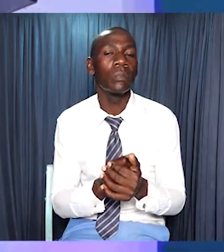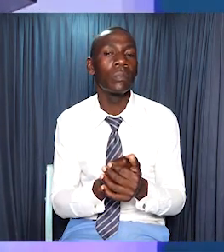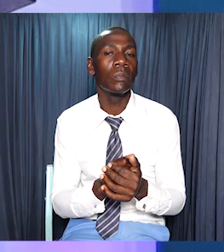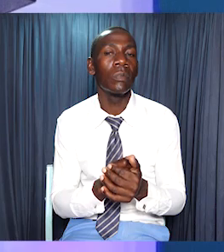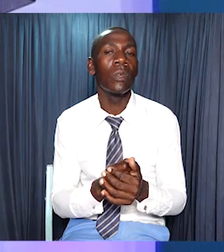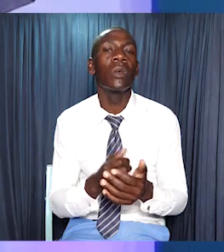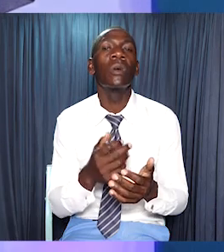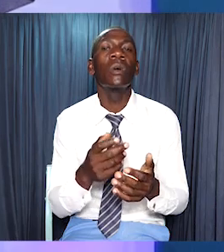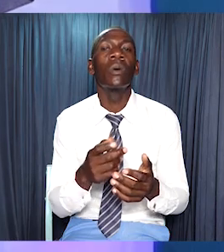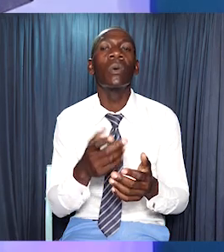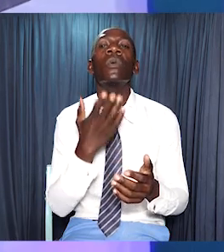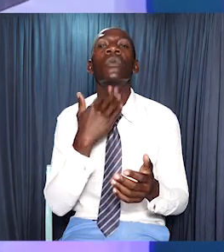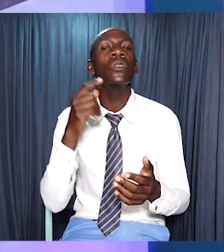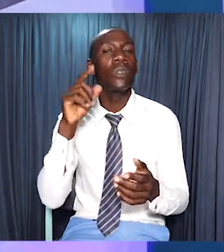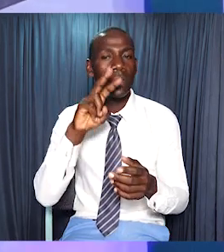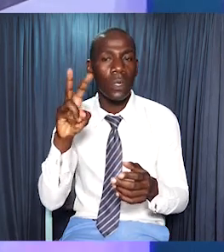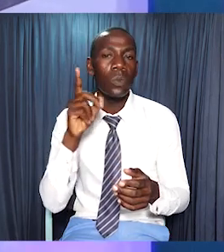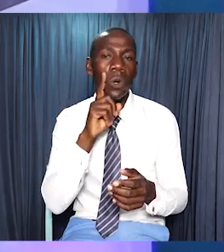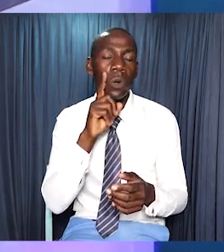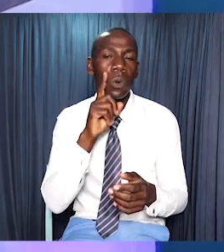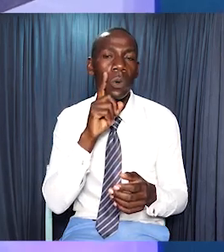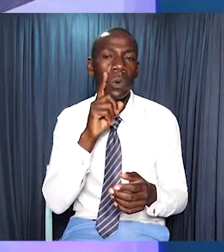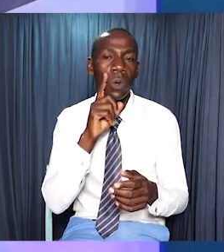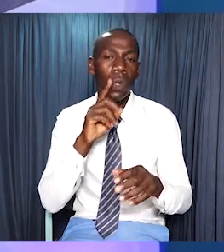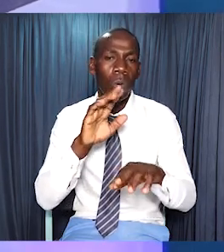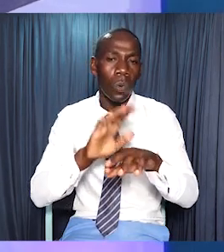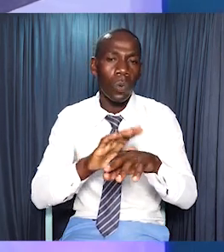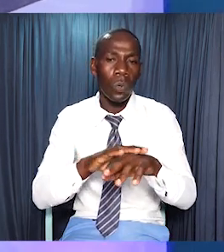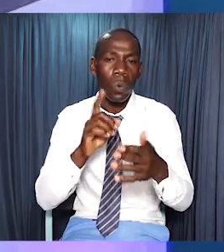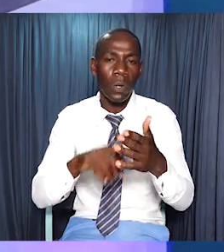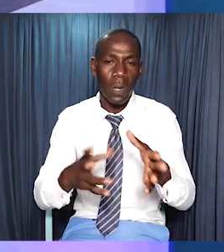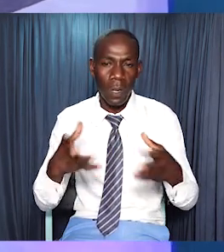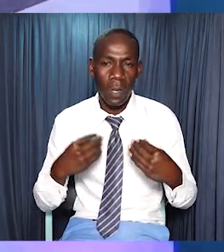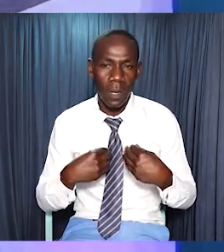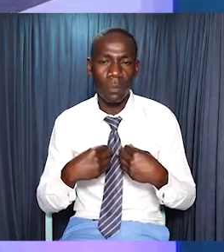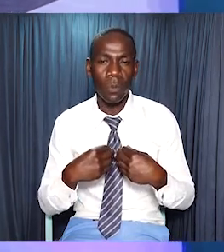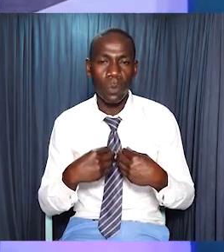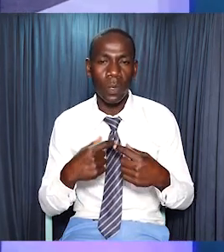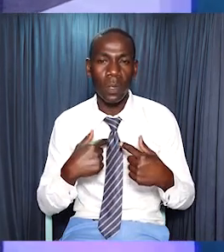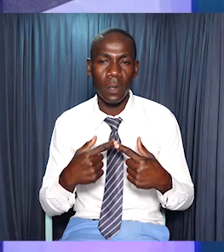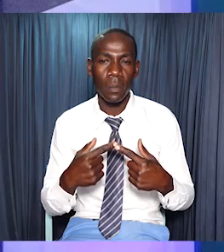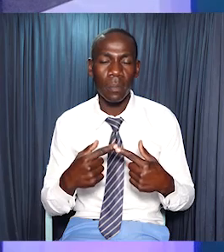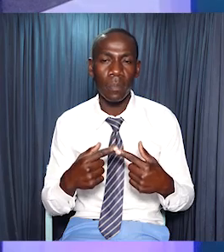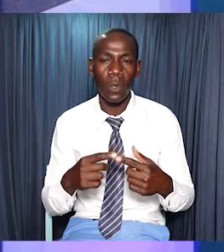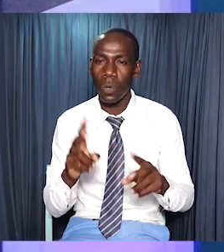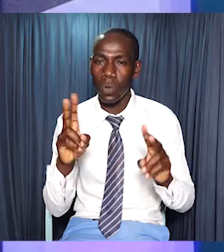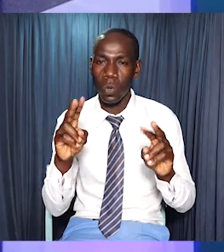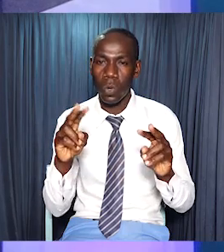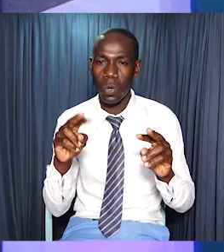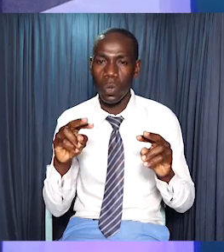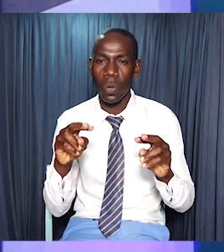tomorrow. Utakaoona kwani kesho? You want to see tomorrow. Kuna mema gani nitapata? Is there anything good that will come unto me?